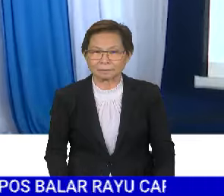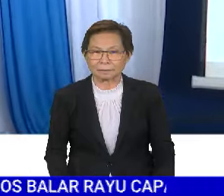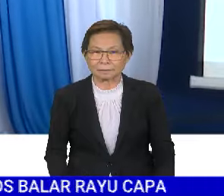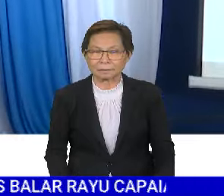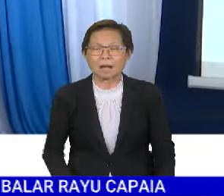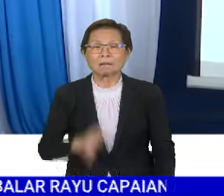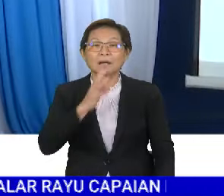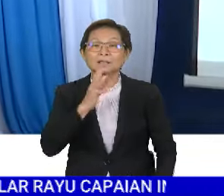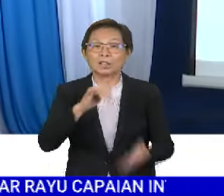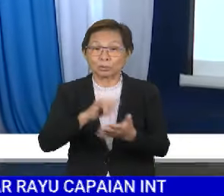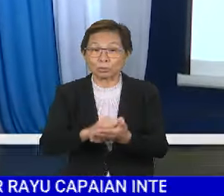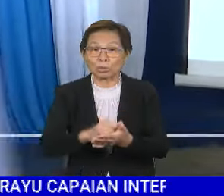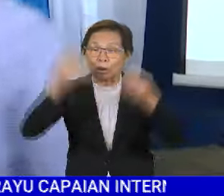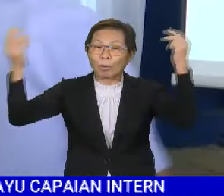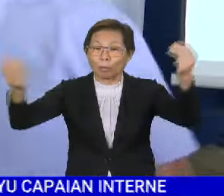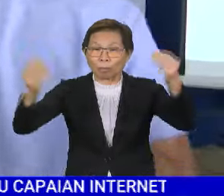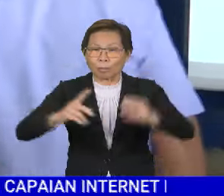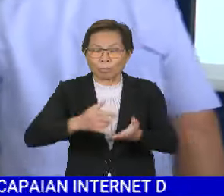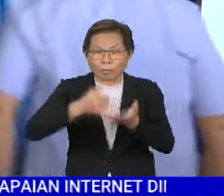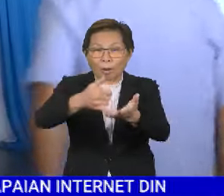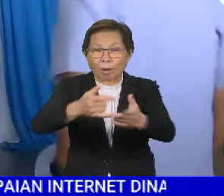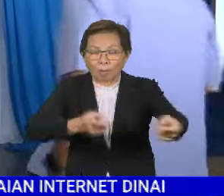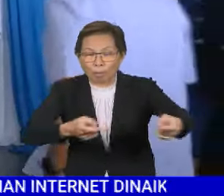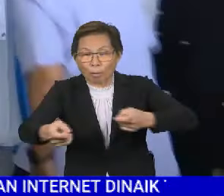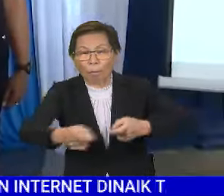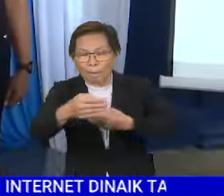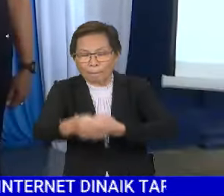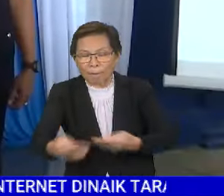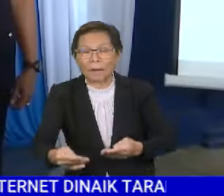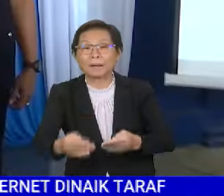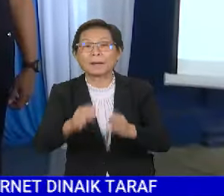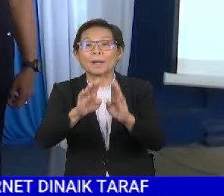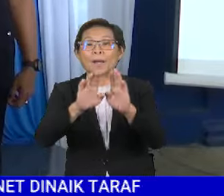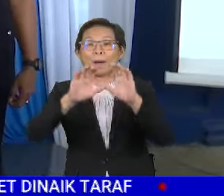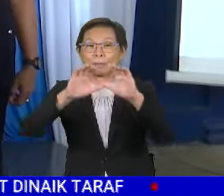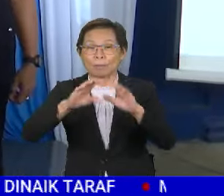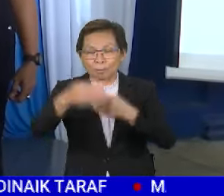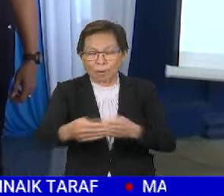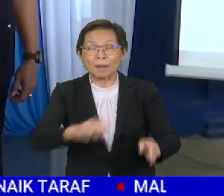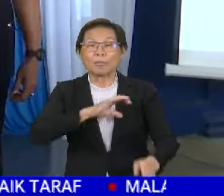Beliau menyatakannya selepas majlis anugerah pengurusan di Balai Polis Wakaf Baharu.